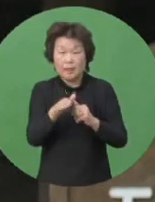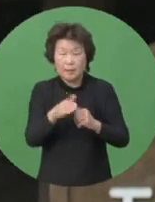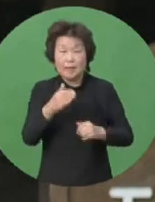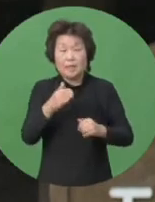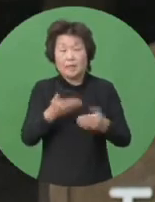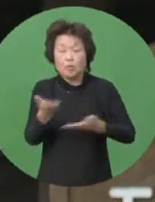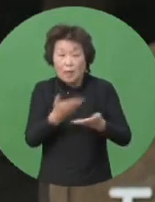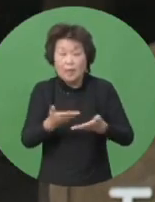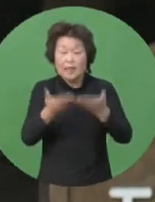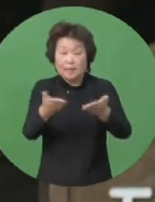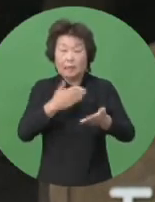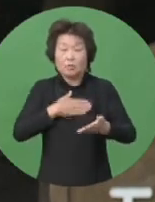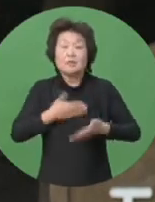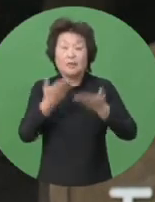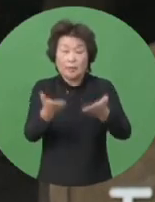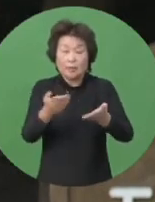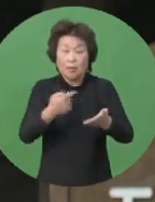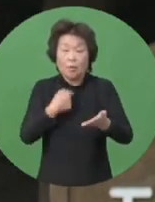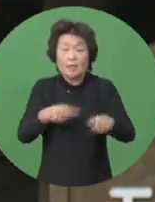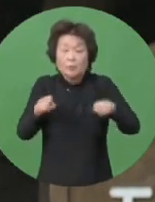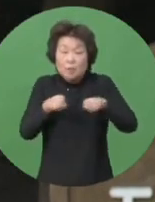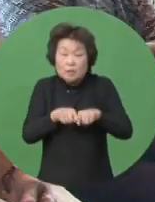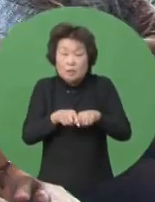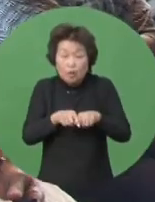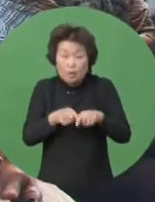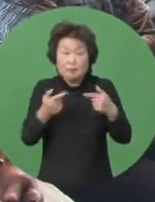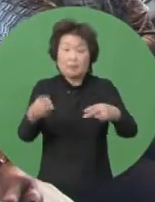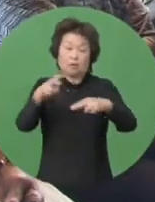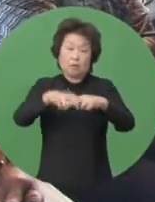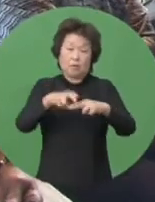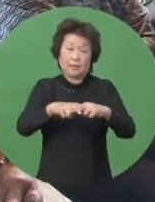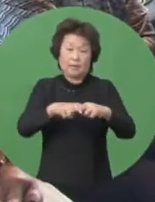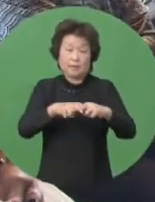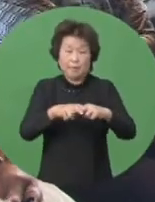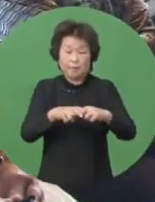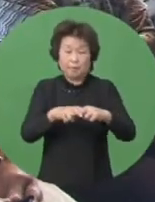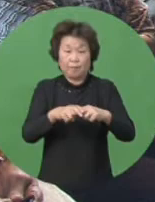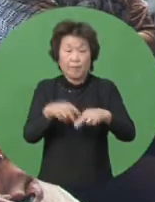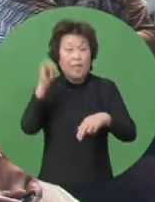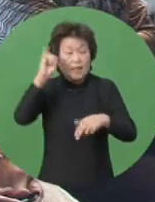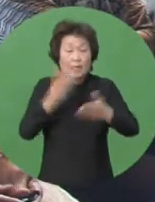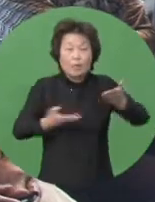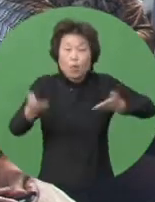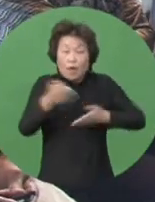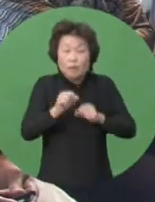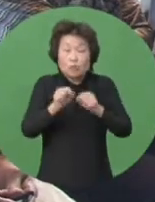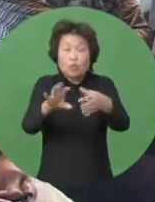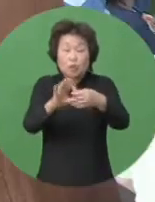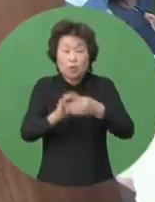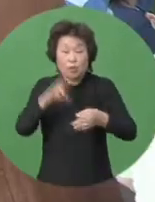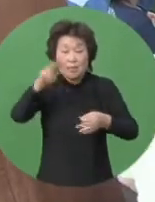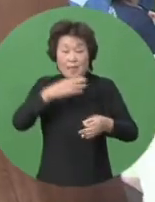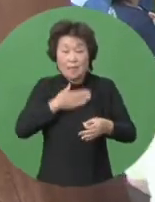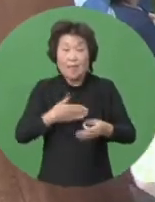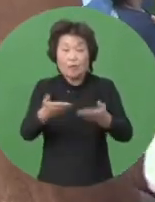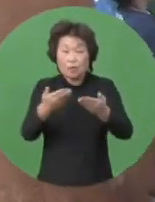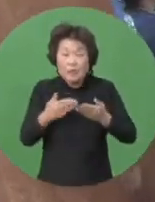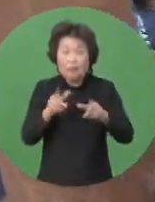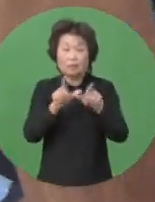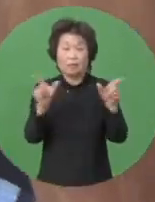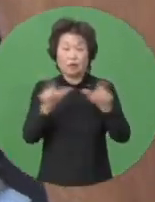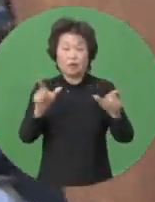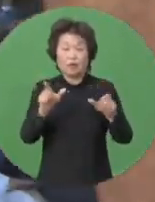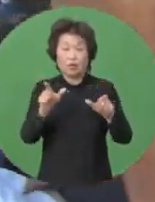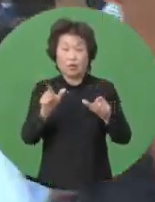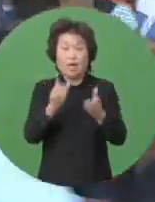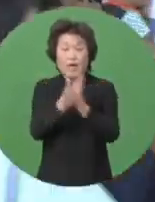く、知っていただく、私も一緒にバスに乗せていただきましてね、そして意見交換をすることによってご理解をいただくことはもとよりなんですが、逆